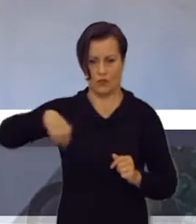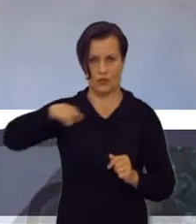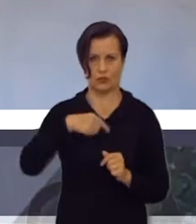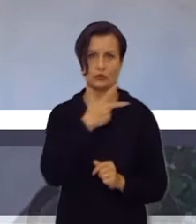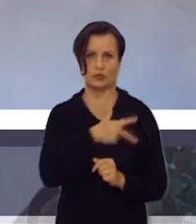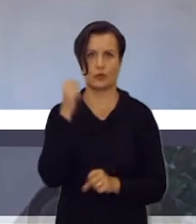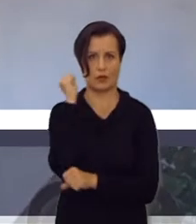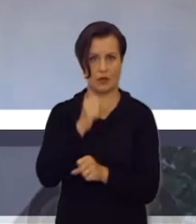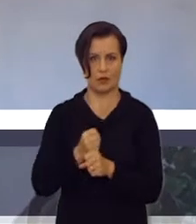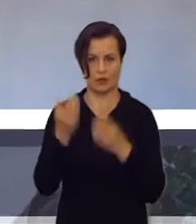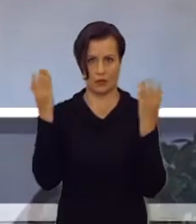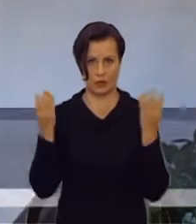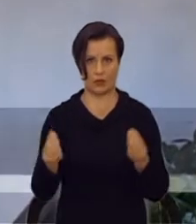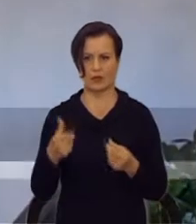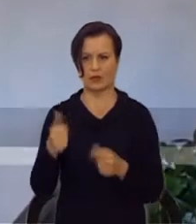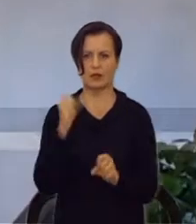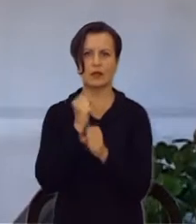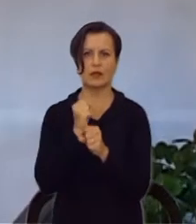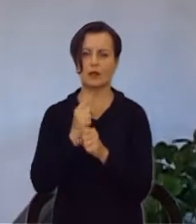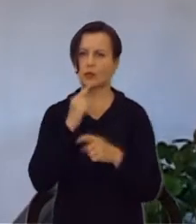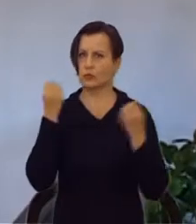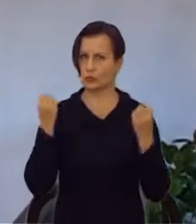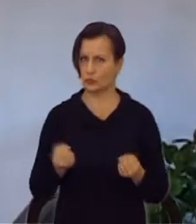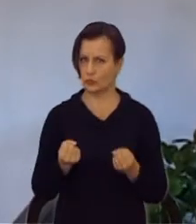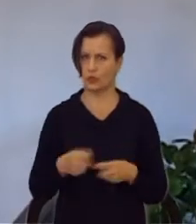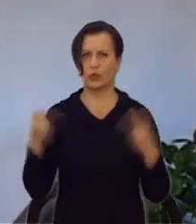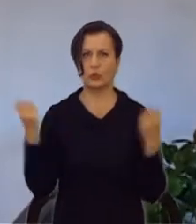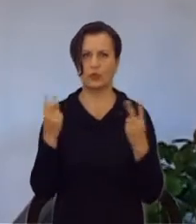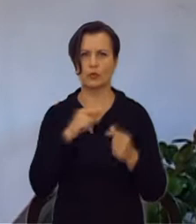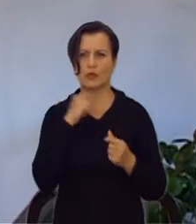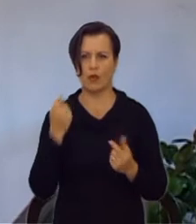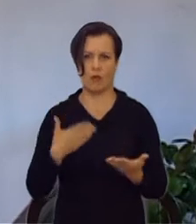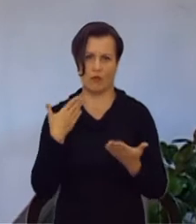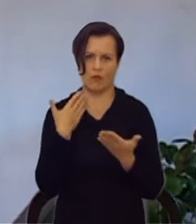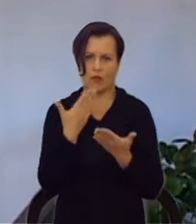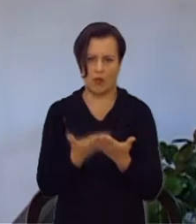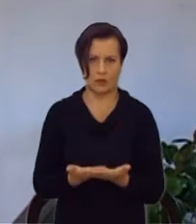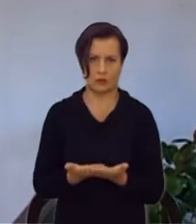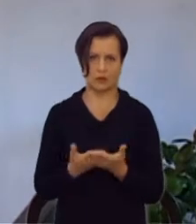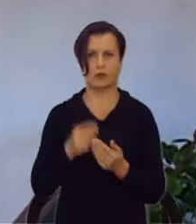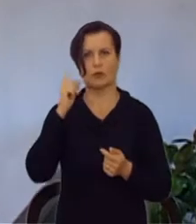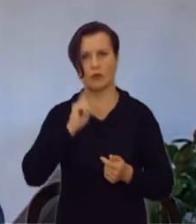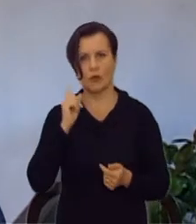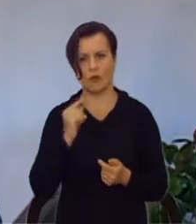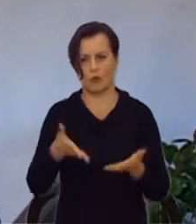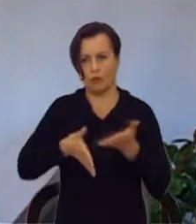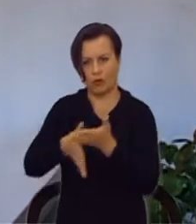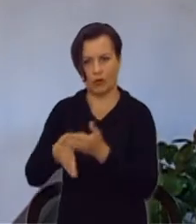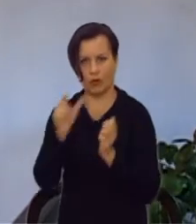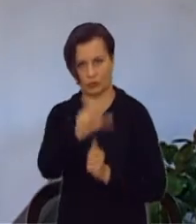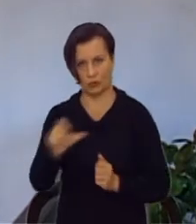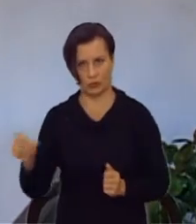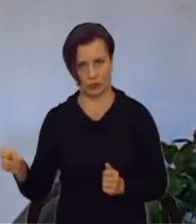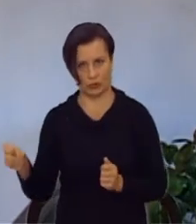mūsų socialinių darbuotojų dieną. Iš tiesų tai darbas labai sunkus, reikalaujantis daug atsidavimo, daug to